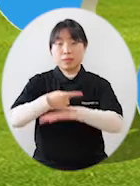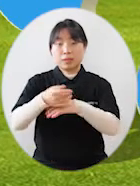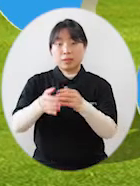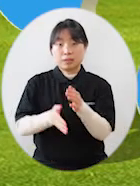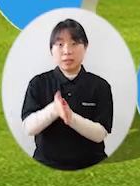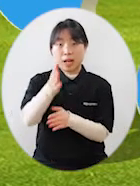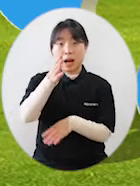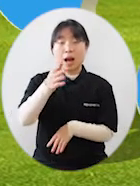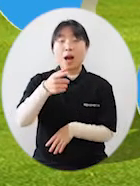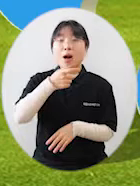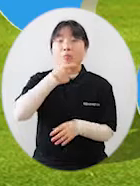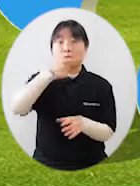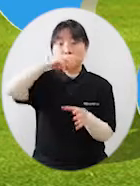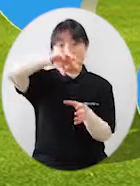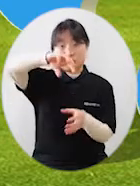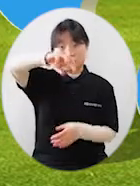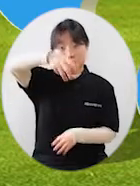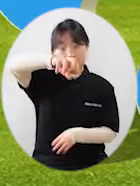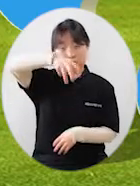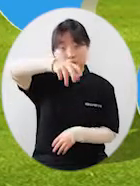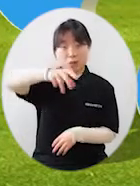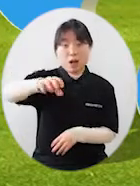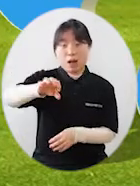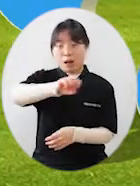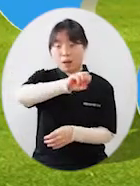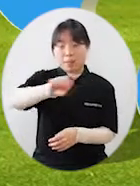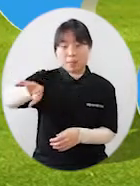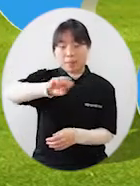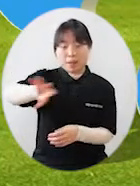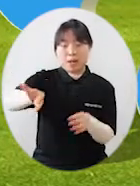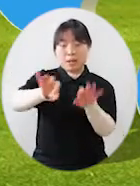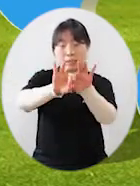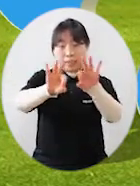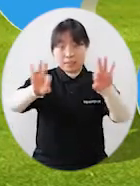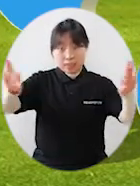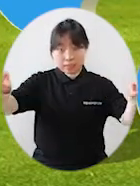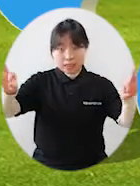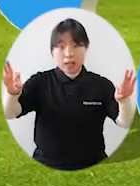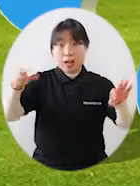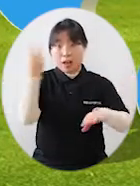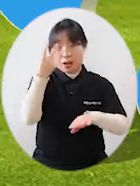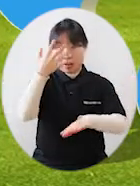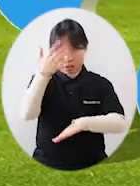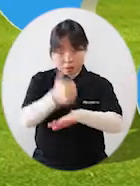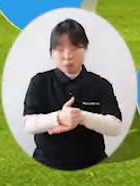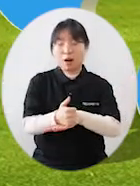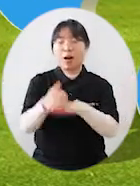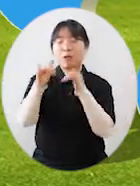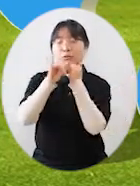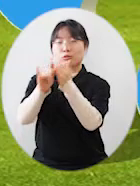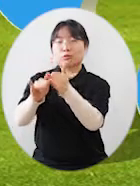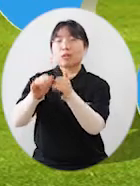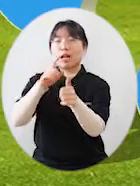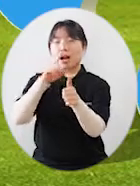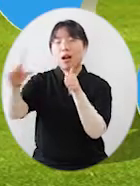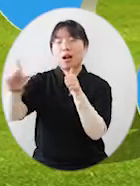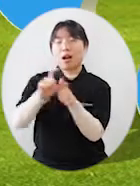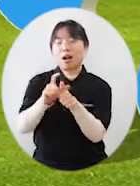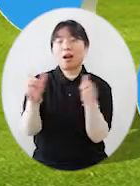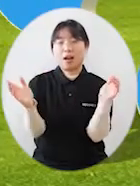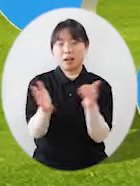이영 씨가 상수도 업무 경기도 성과 평가에서 31개 시군 중 우수한 성과를 거둬 우수기관으로